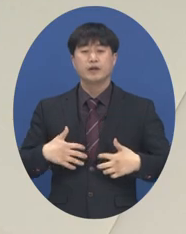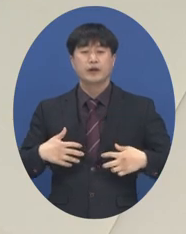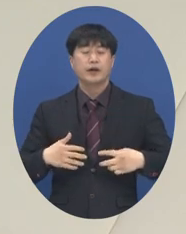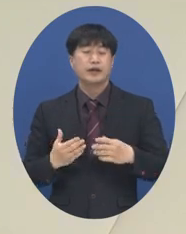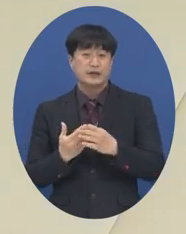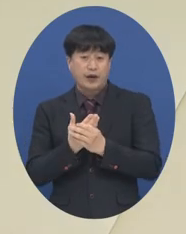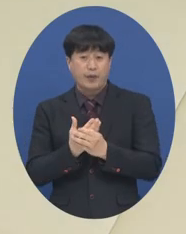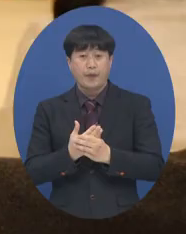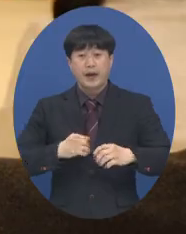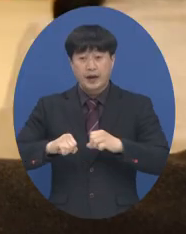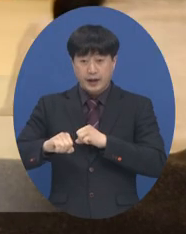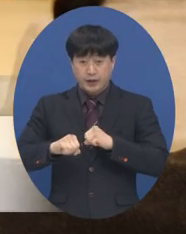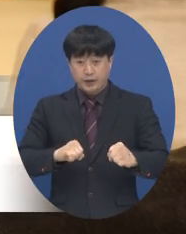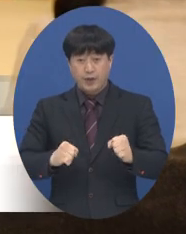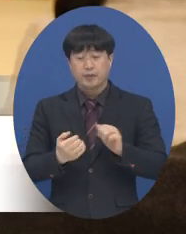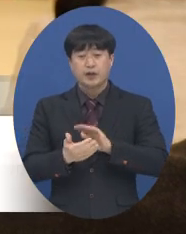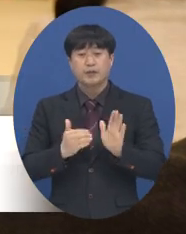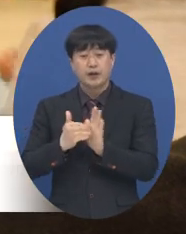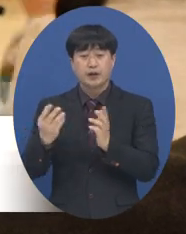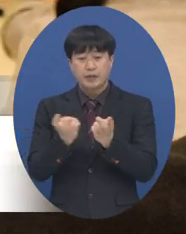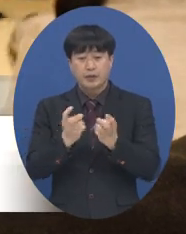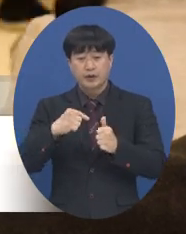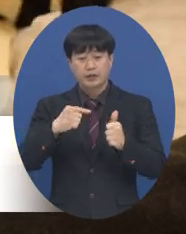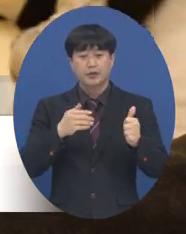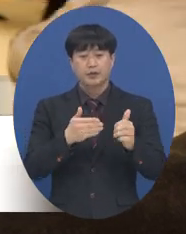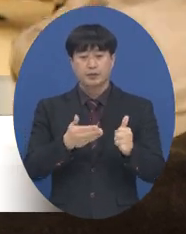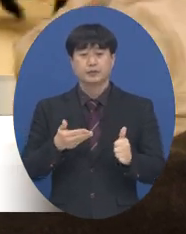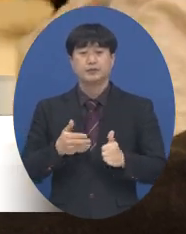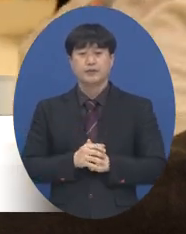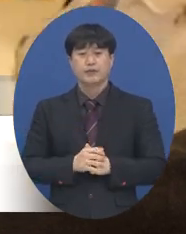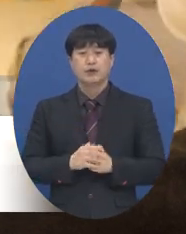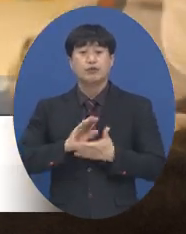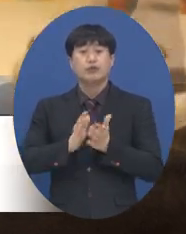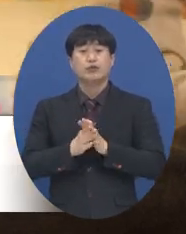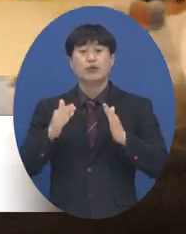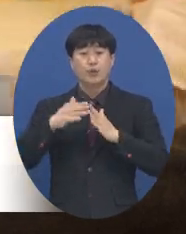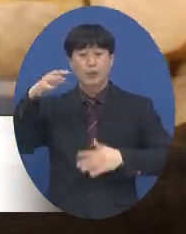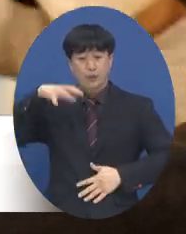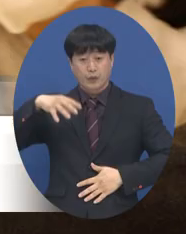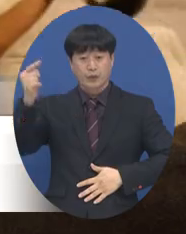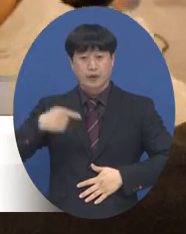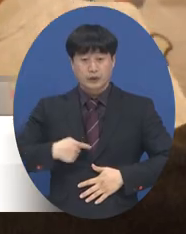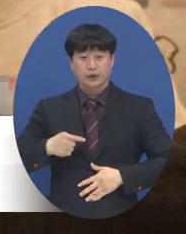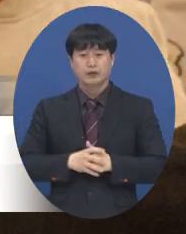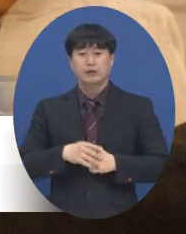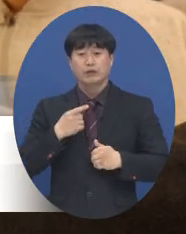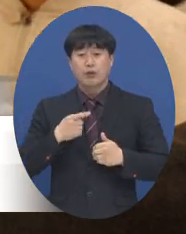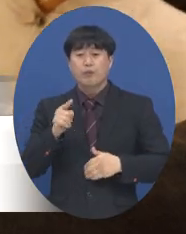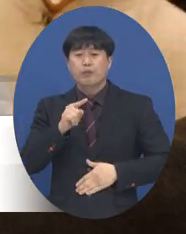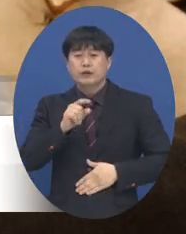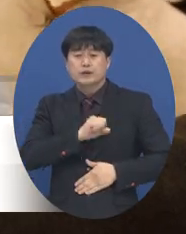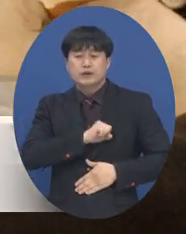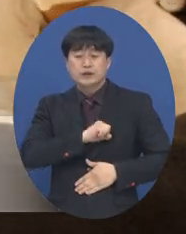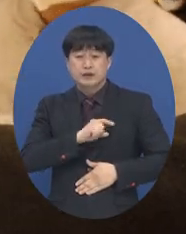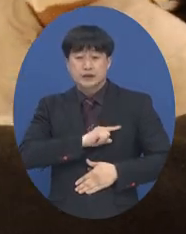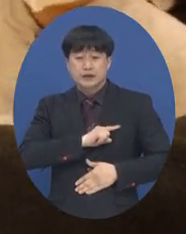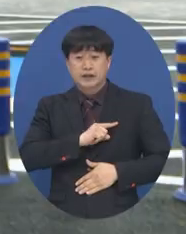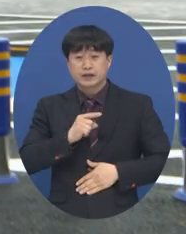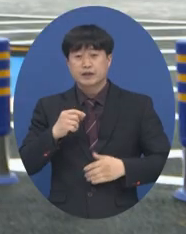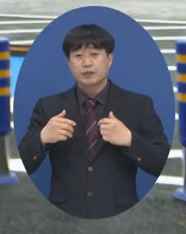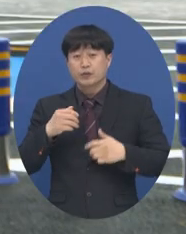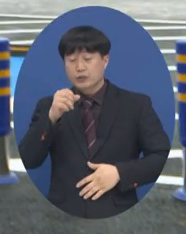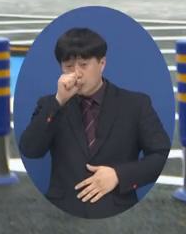예방법을 가르쳐 줍니다. 유치원에서 왔어요. 유치원에서 왔어요? 네. 여기 체험해보니까 뭐가 제일 좋았어요?